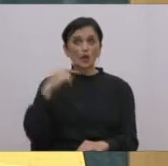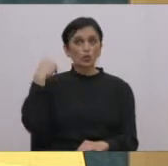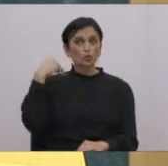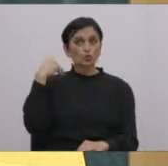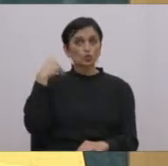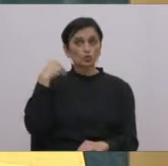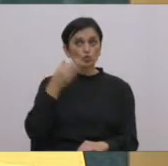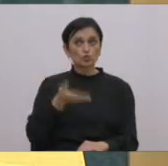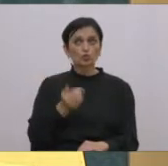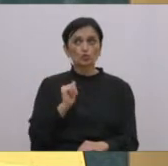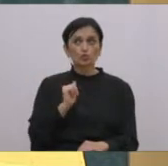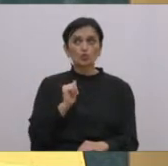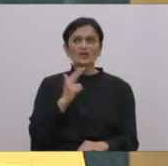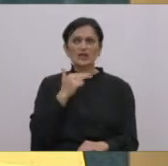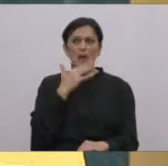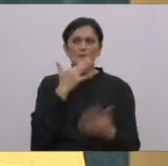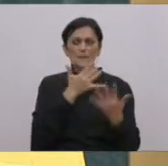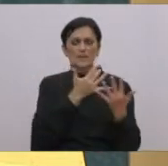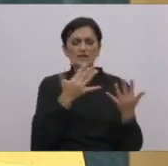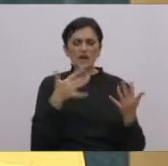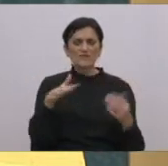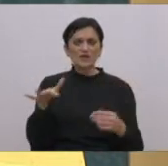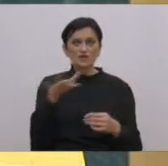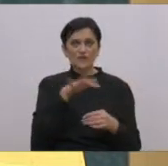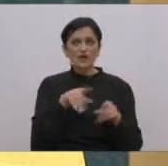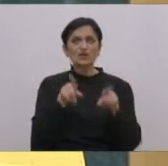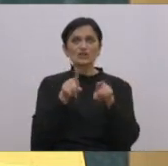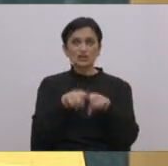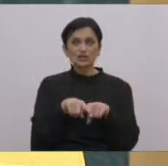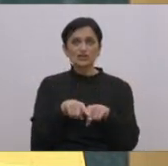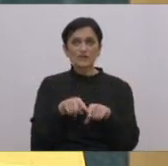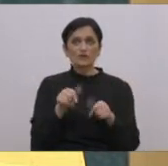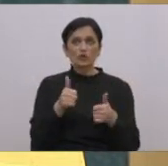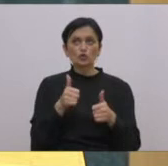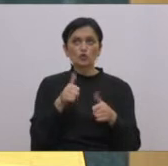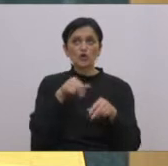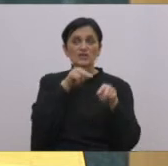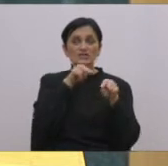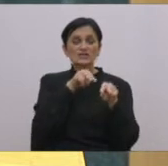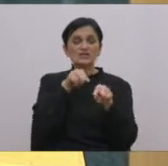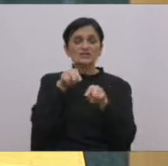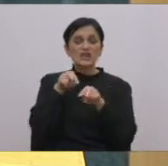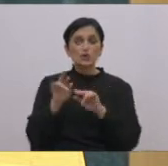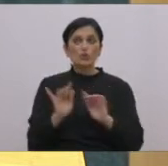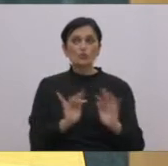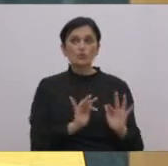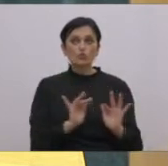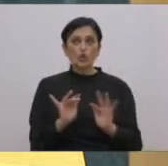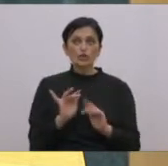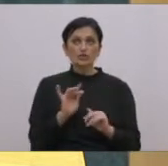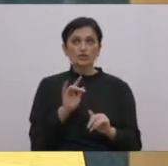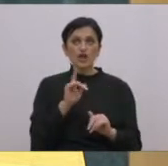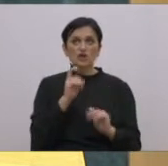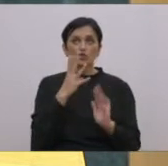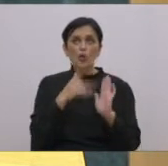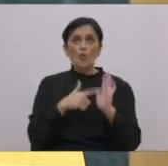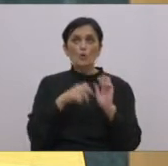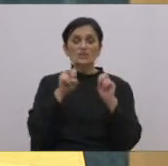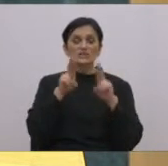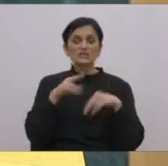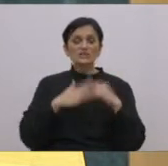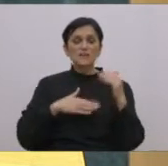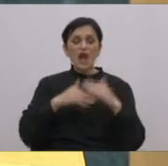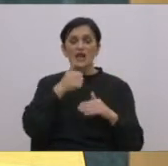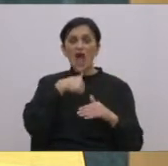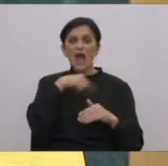თურქეთიდან და მრავალი სხვა ქვეყნიდან, ისევე როგორც ზედამხედველობის პროცესში 147 სპეციალისტი და ექსპერტი